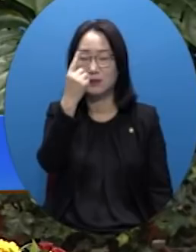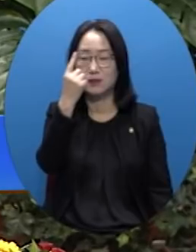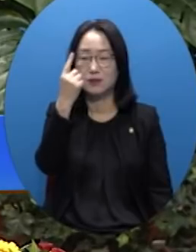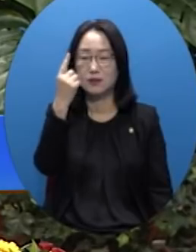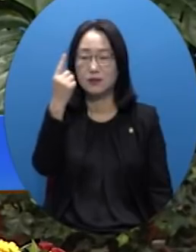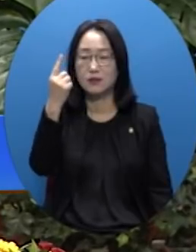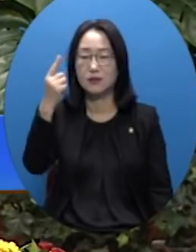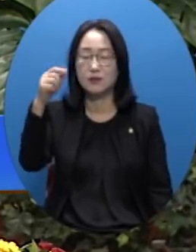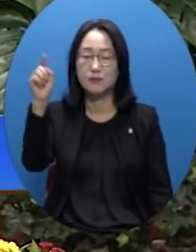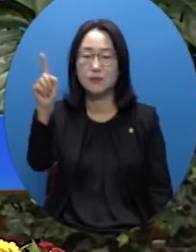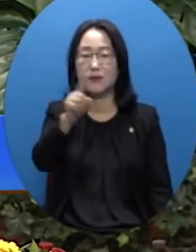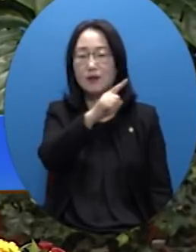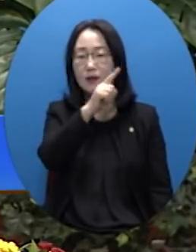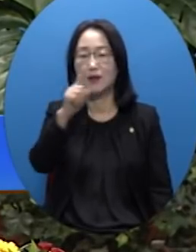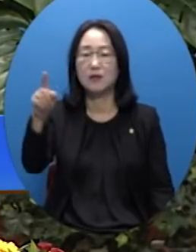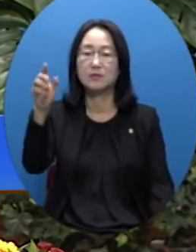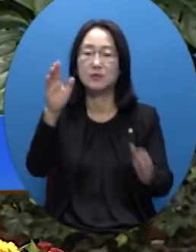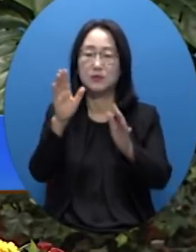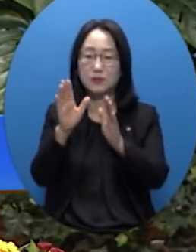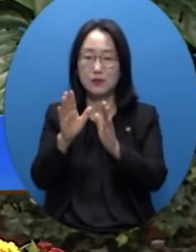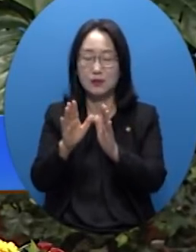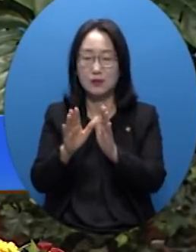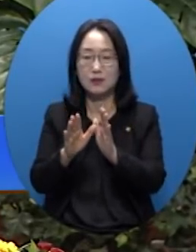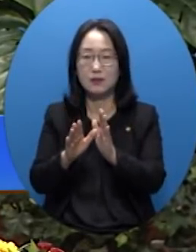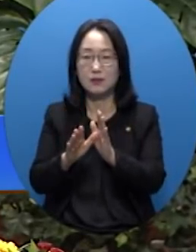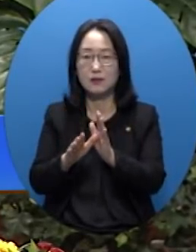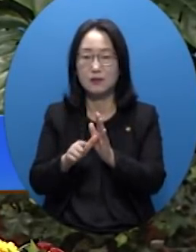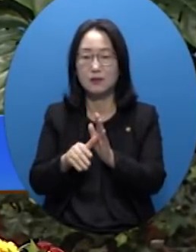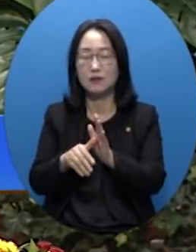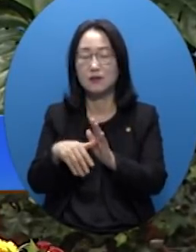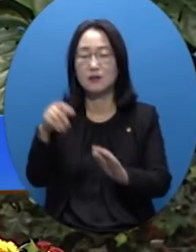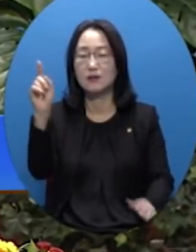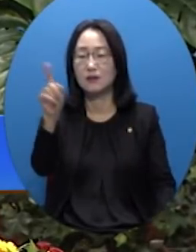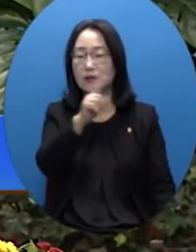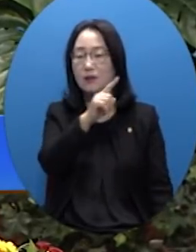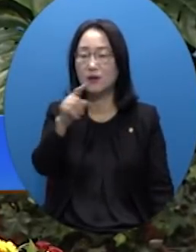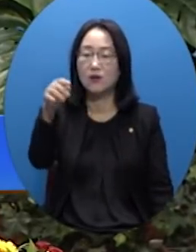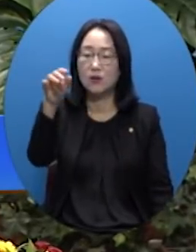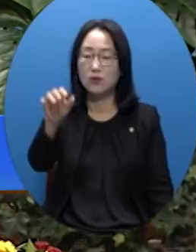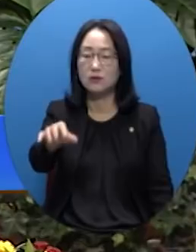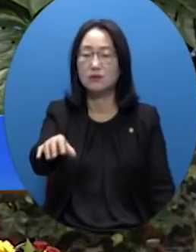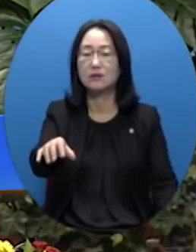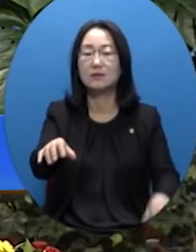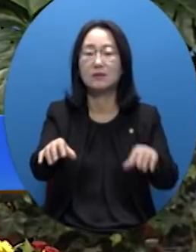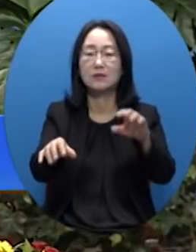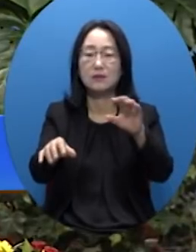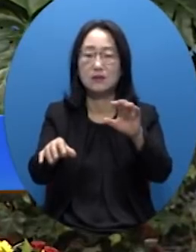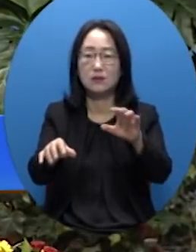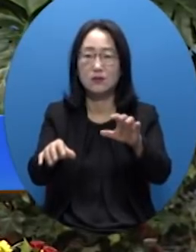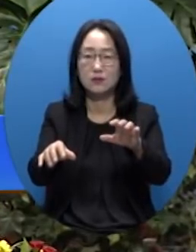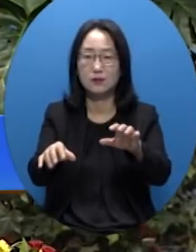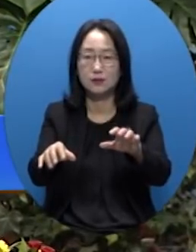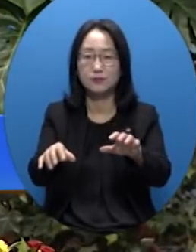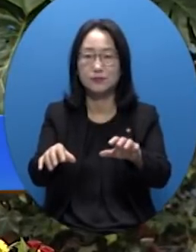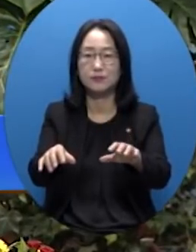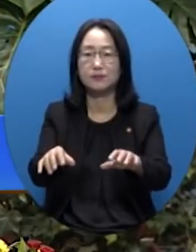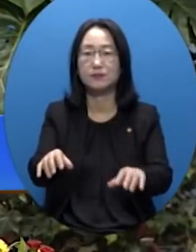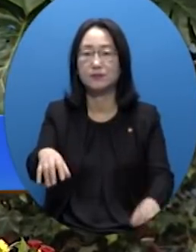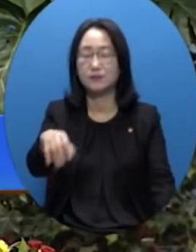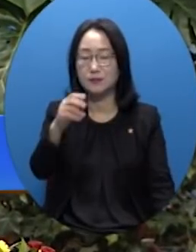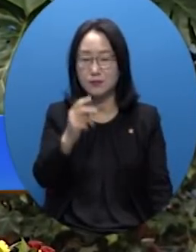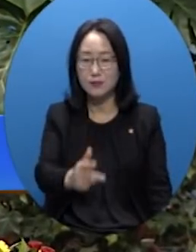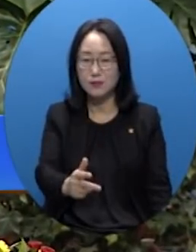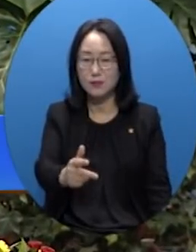721 아 뭐 때라 어 어디서 라